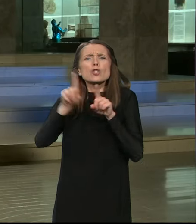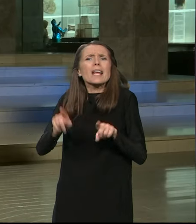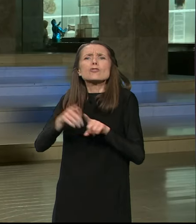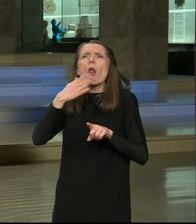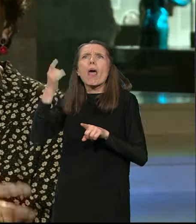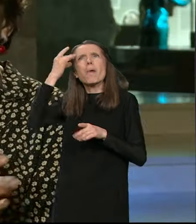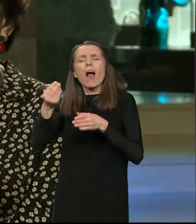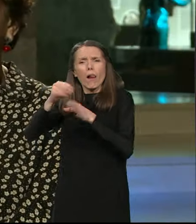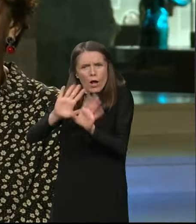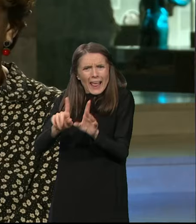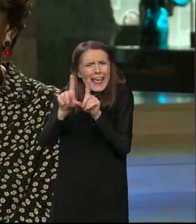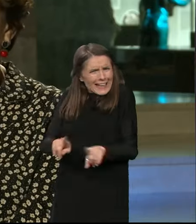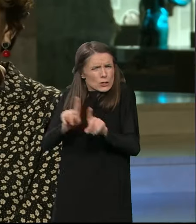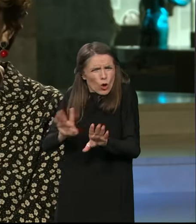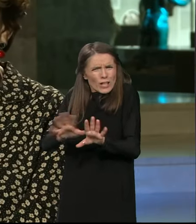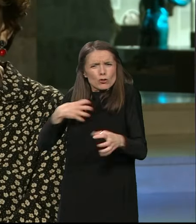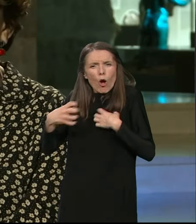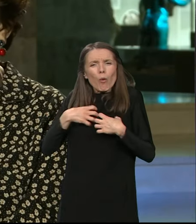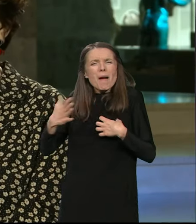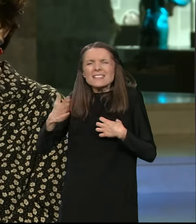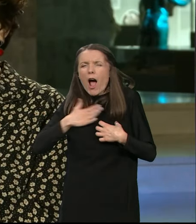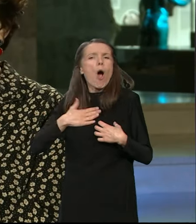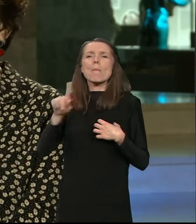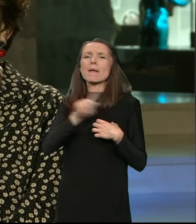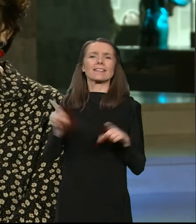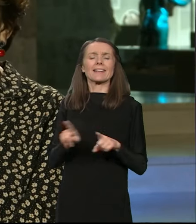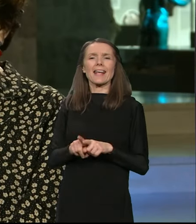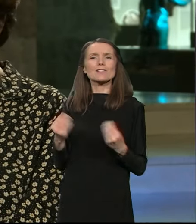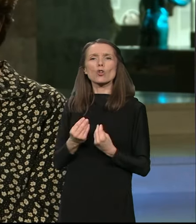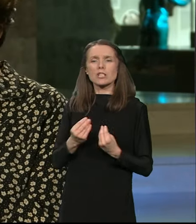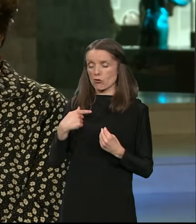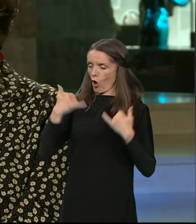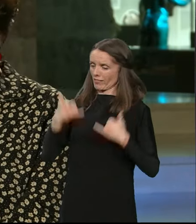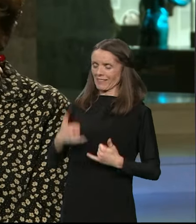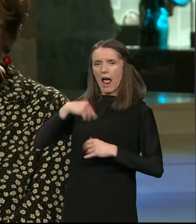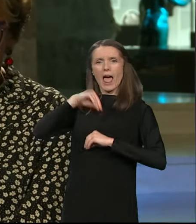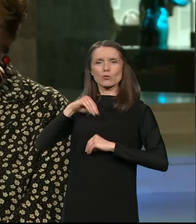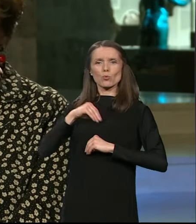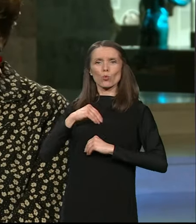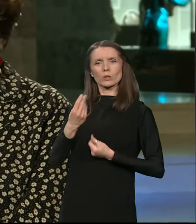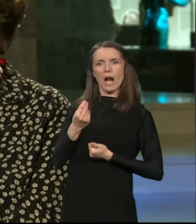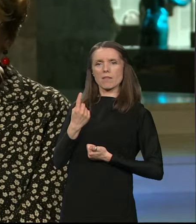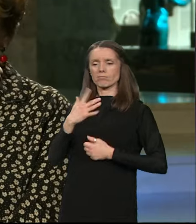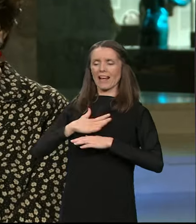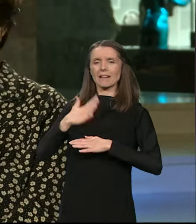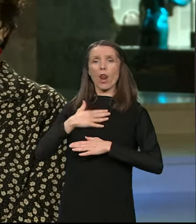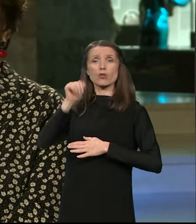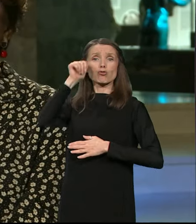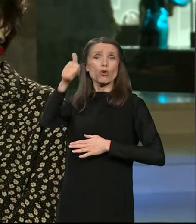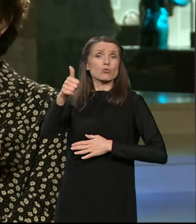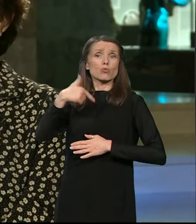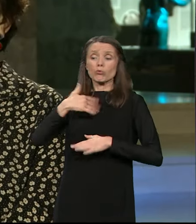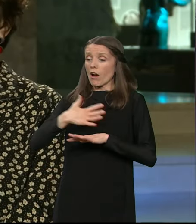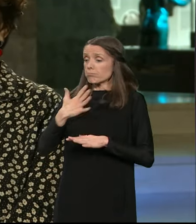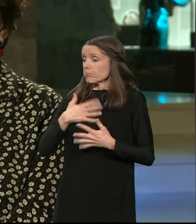što vi niste svaki dan isti, prvo vi kao glumac, kao interpretator, svaki dan ste vi nekako, šta ja znam, drugačiji vam je bio